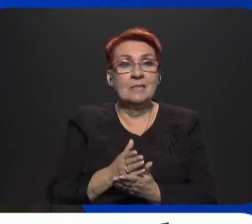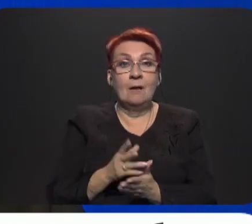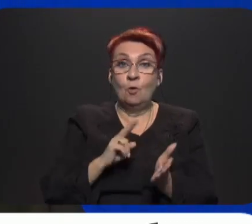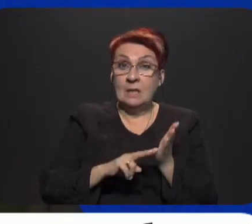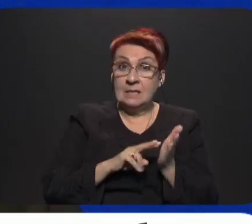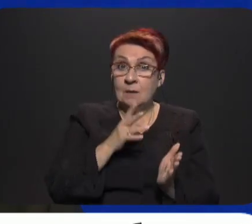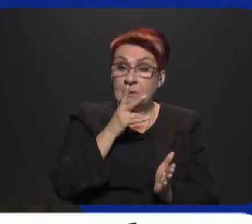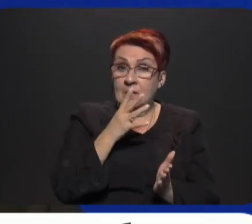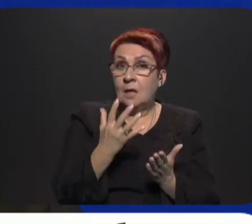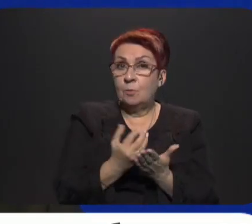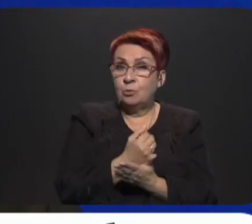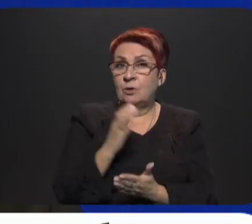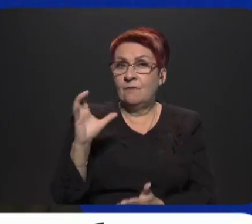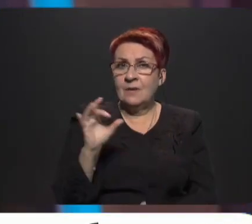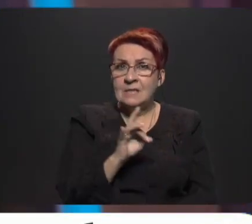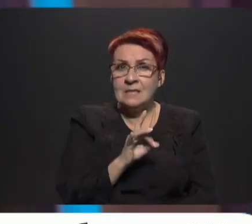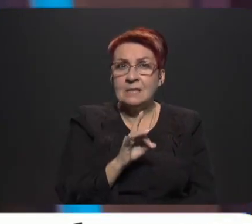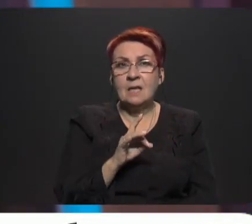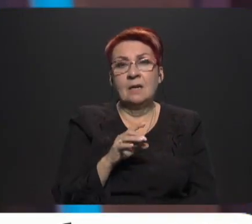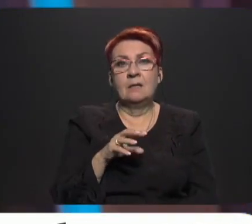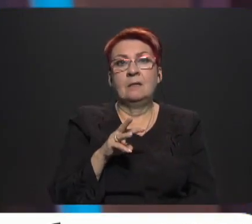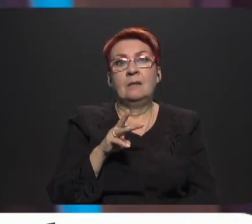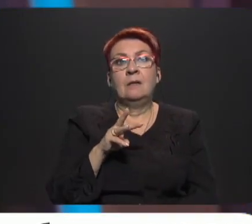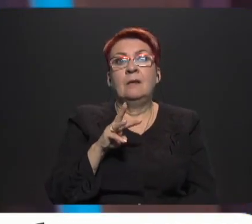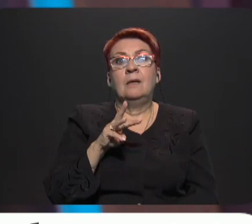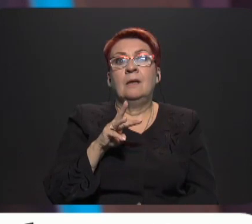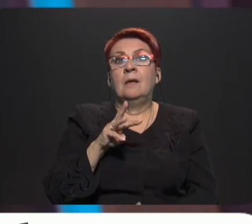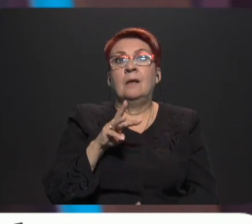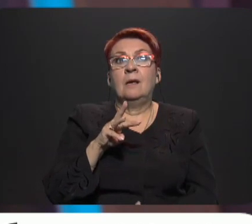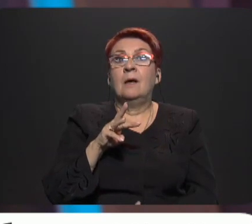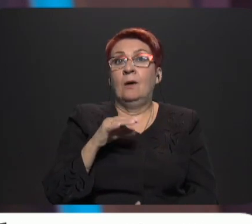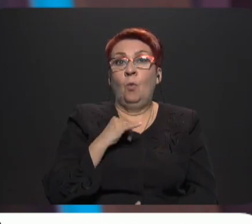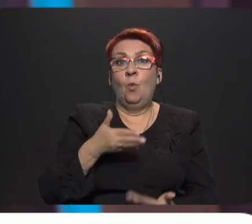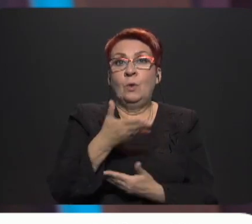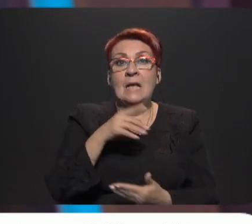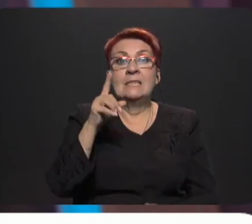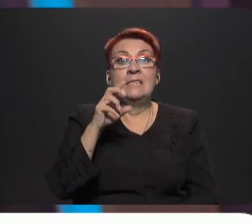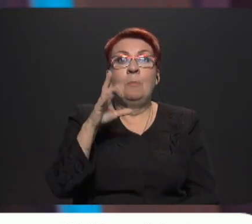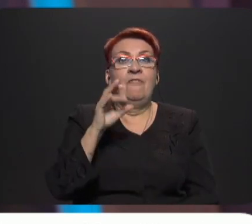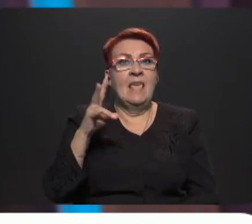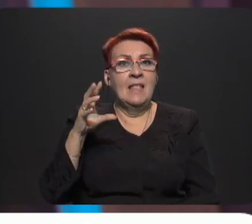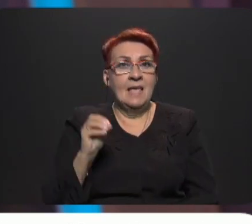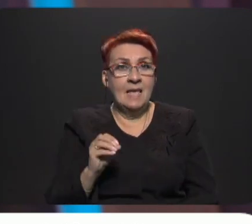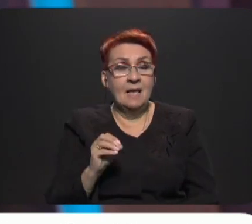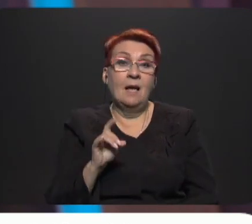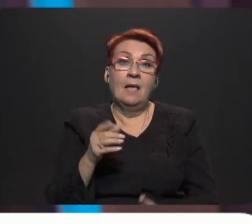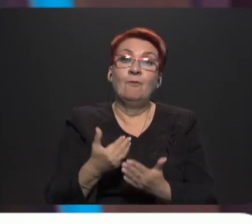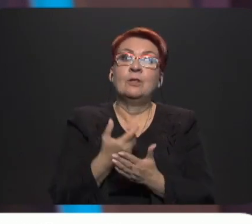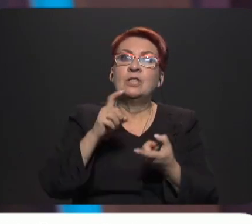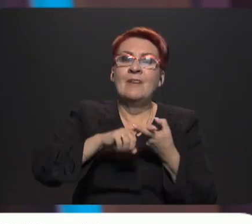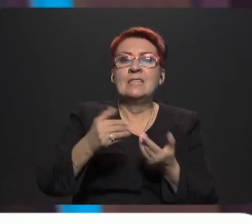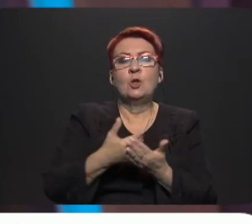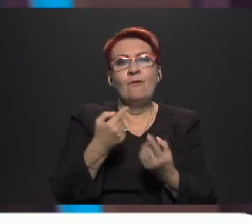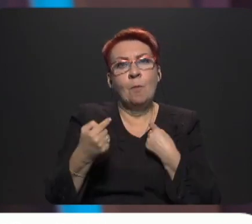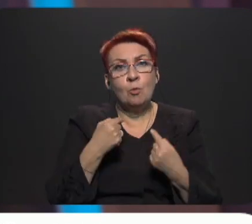лет, получается, в советское время мы предали забвению. И многое, что связано с нашими, в том числе, новомучениками и